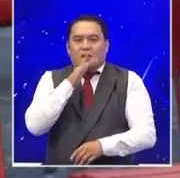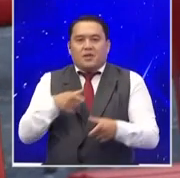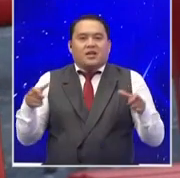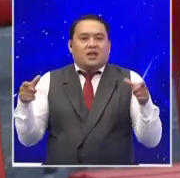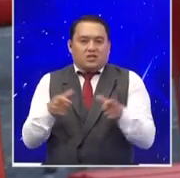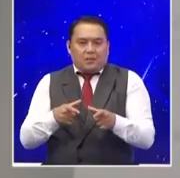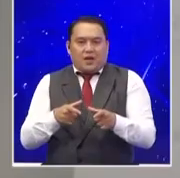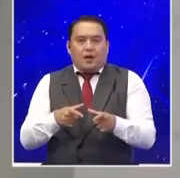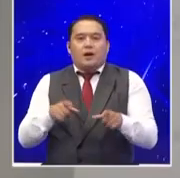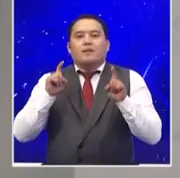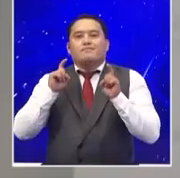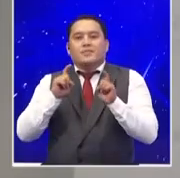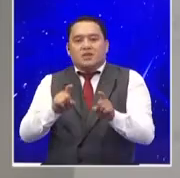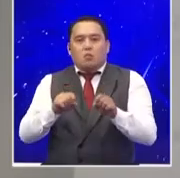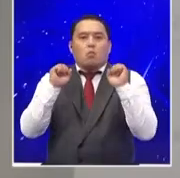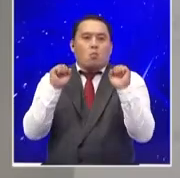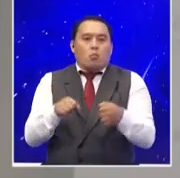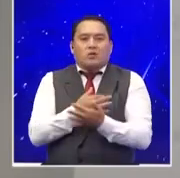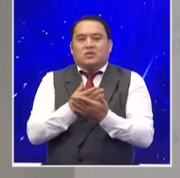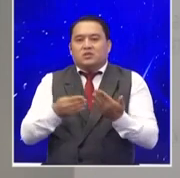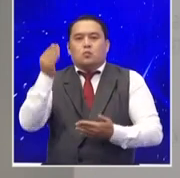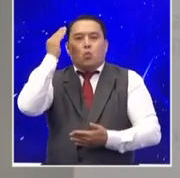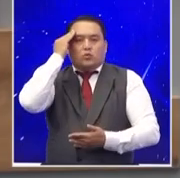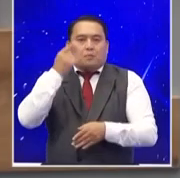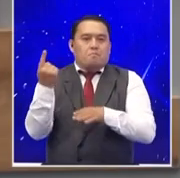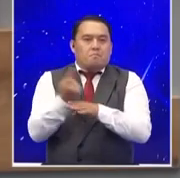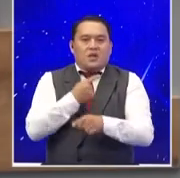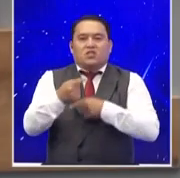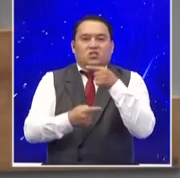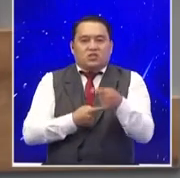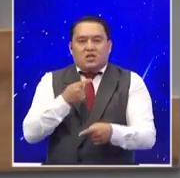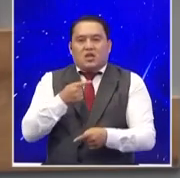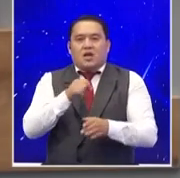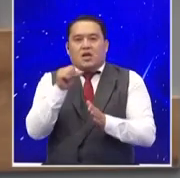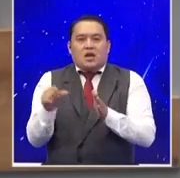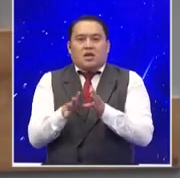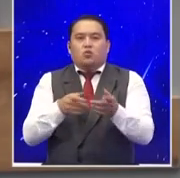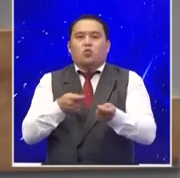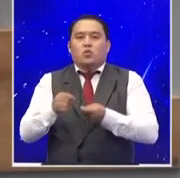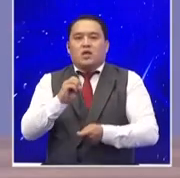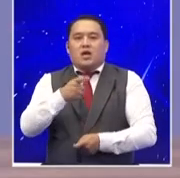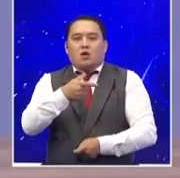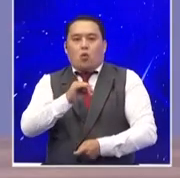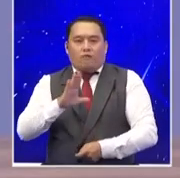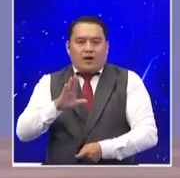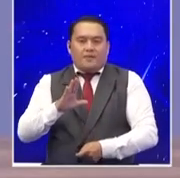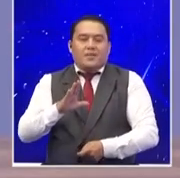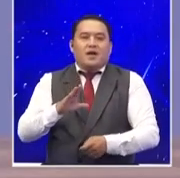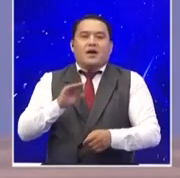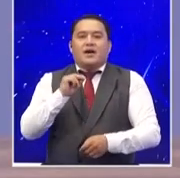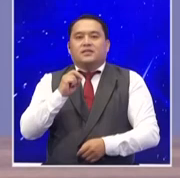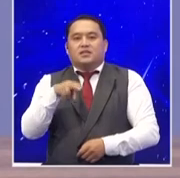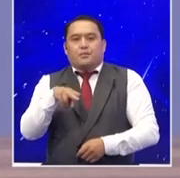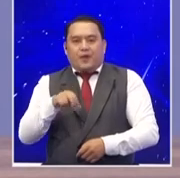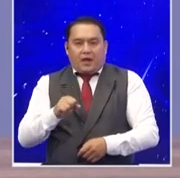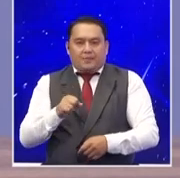пандемии. Прикрепиться к поликлинике можно несколькими способами. Первое – через портал электронного правительства ЕГОВ.КЗ лет при наличии ЭЦП